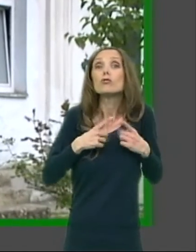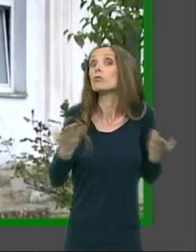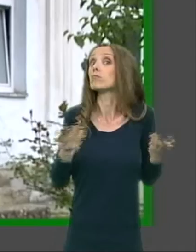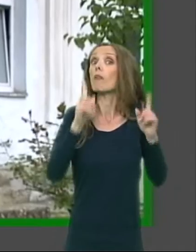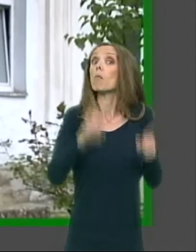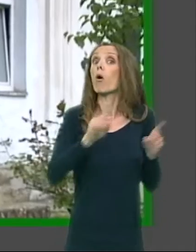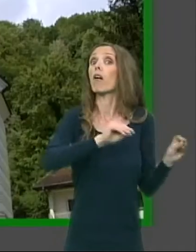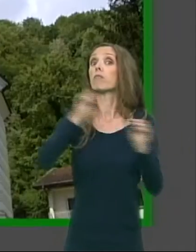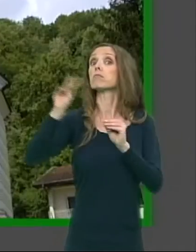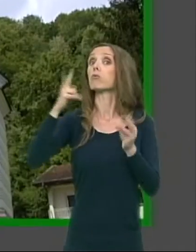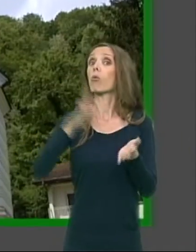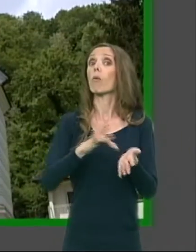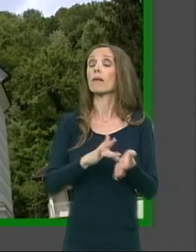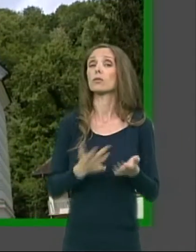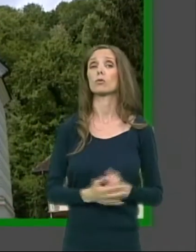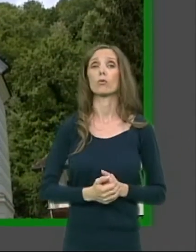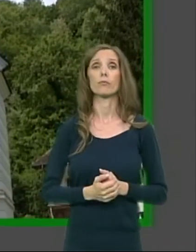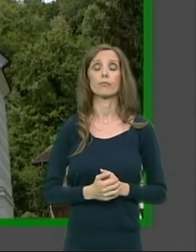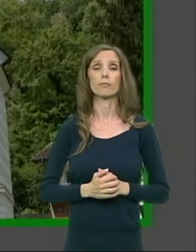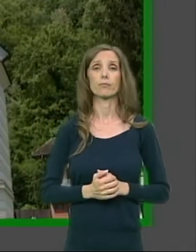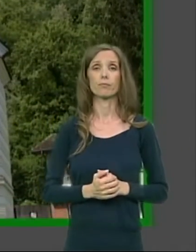da se raseljavaju.